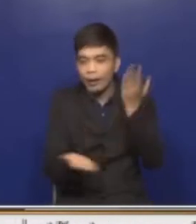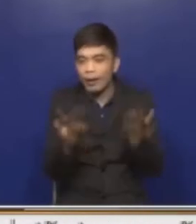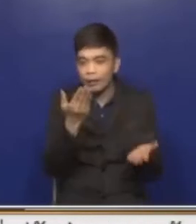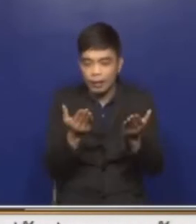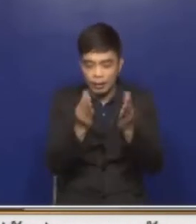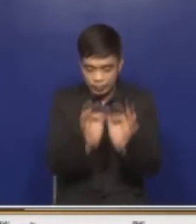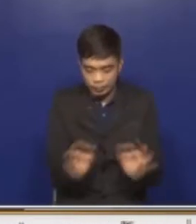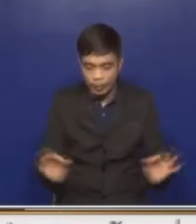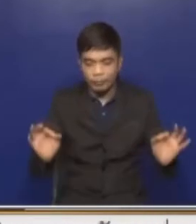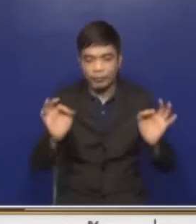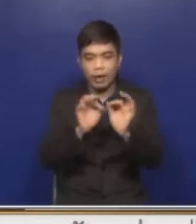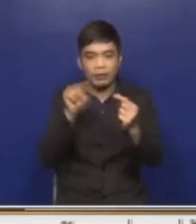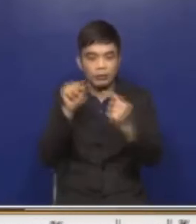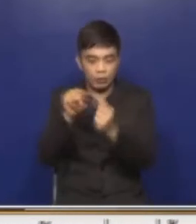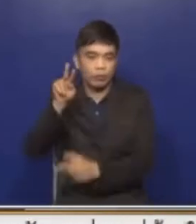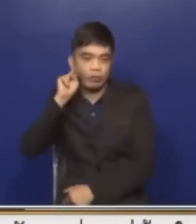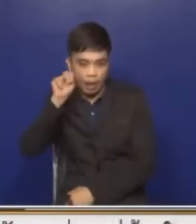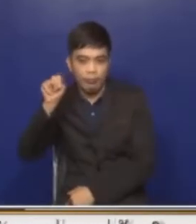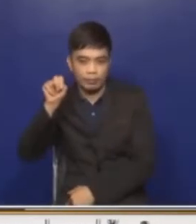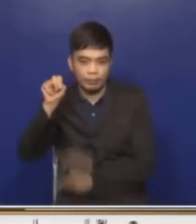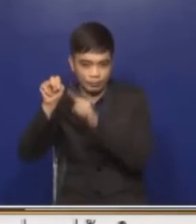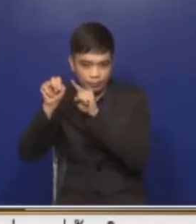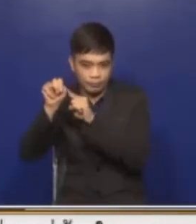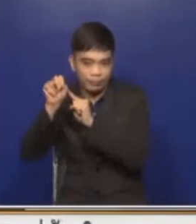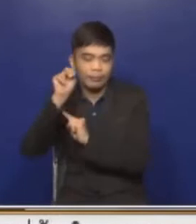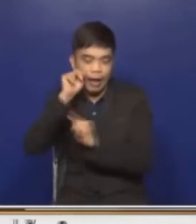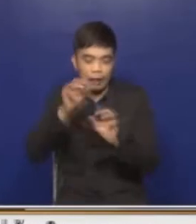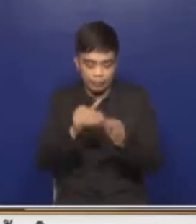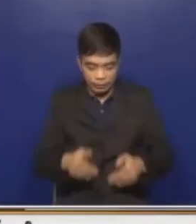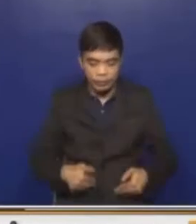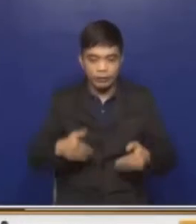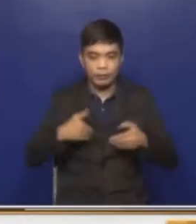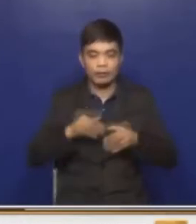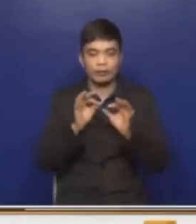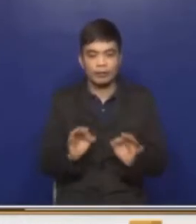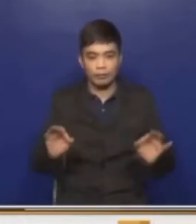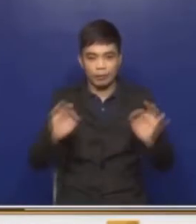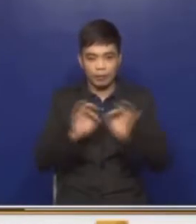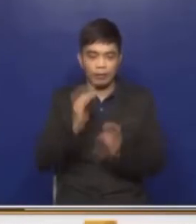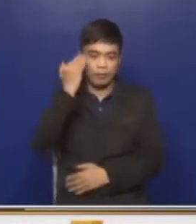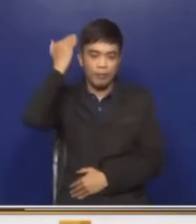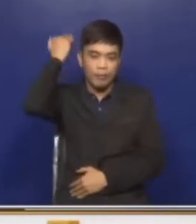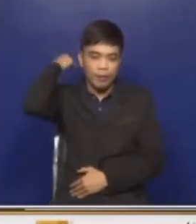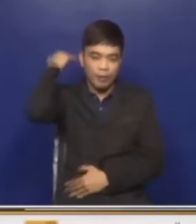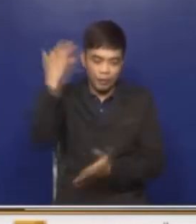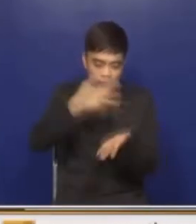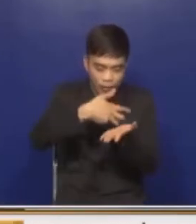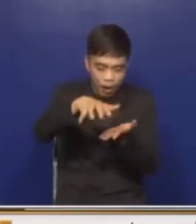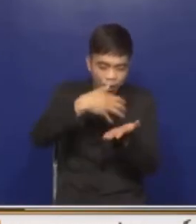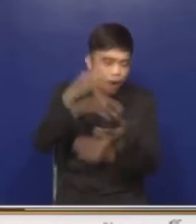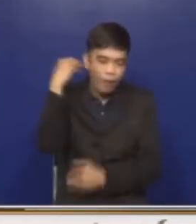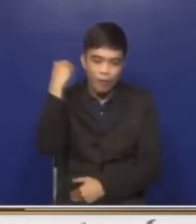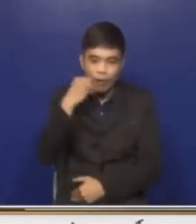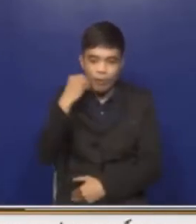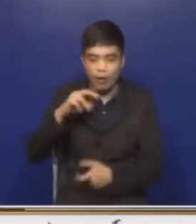มีเป็นมันเป็นเรื่องของชีวิตผมก็พูดมาหลายปีแล้วเป็นผู้แทนนี่ก็น้ำ